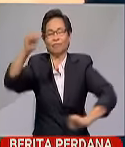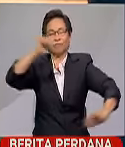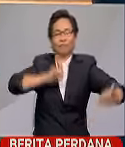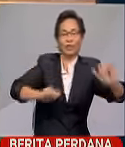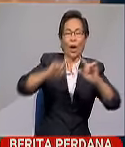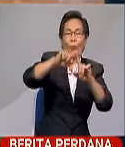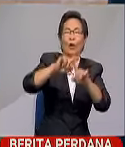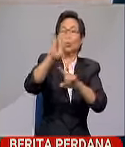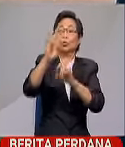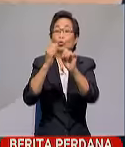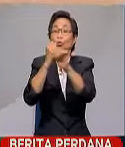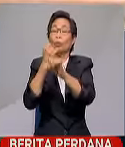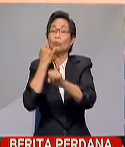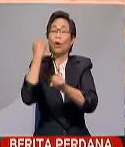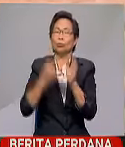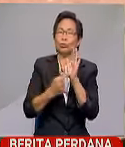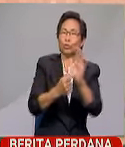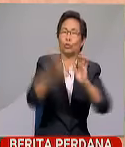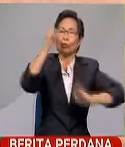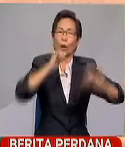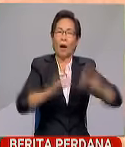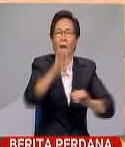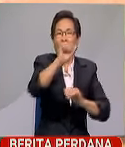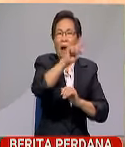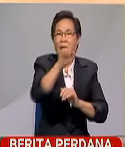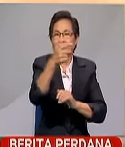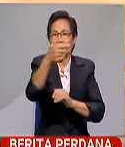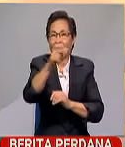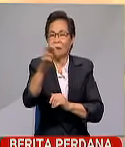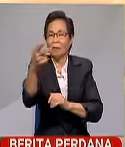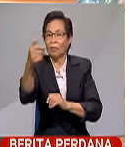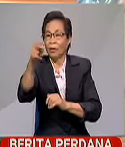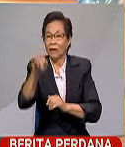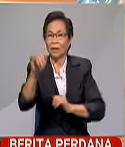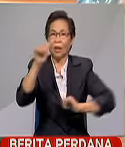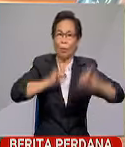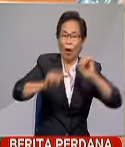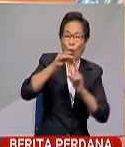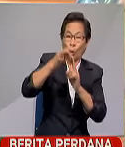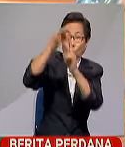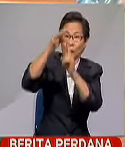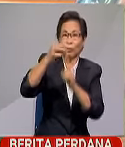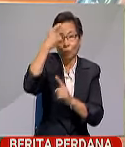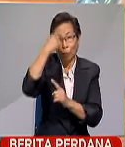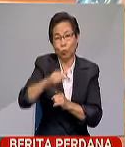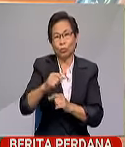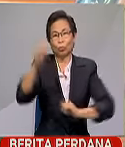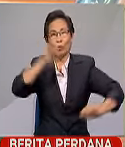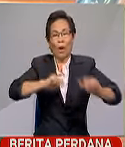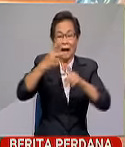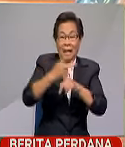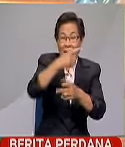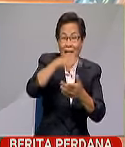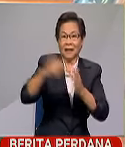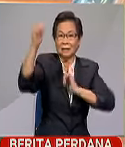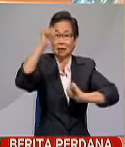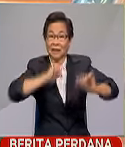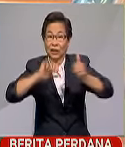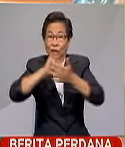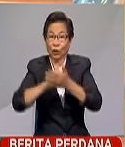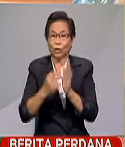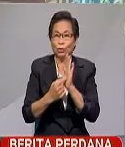Julai tahun lalu. Ia menampilkan pelakon Azhan Rani sebagai watak utama. Untuk pementasan kali ini, teater tersebut